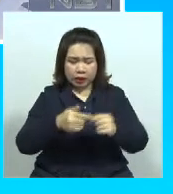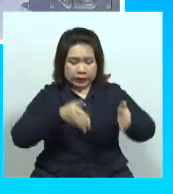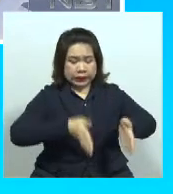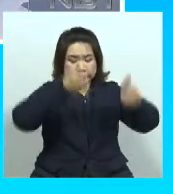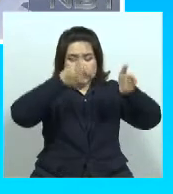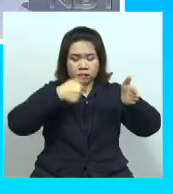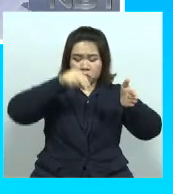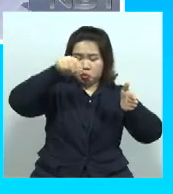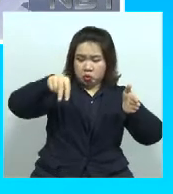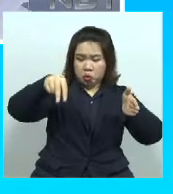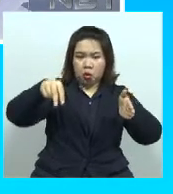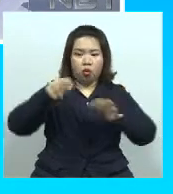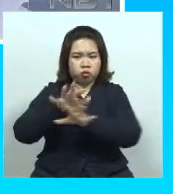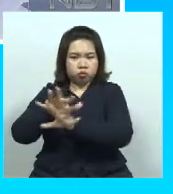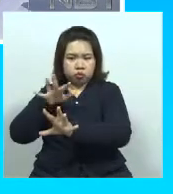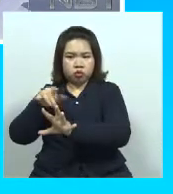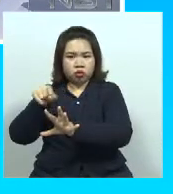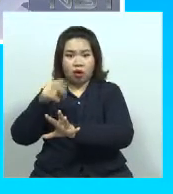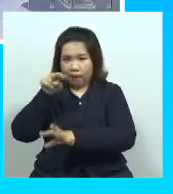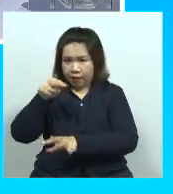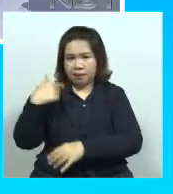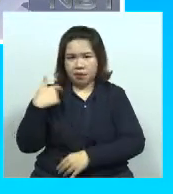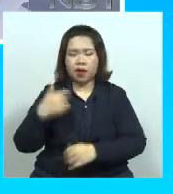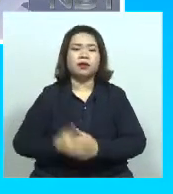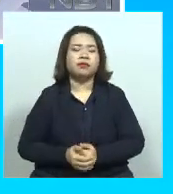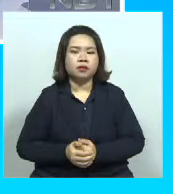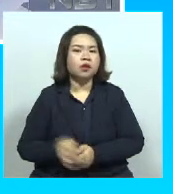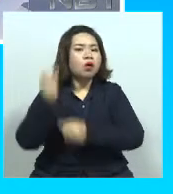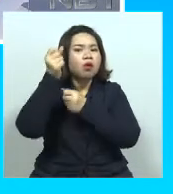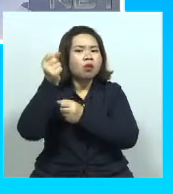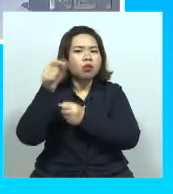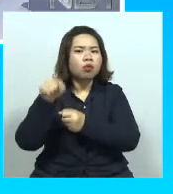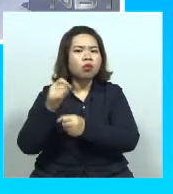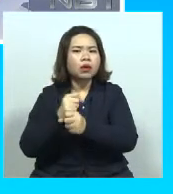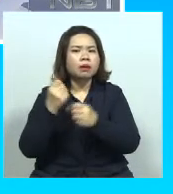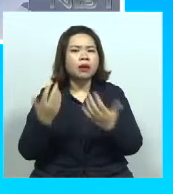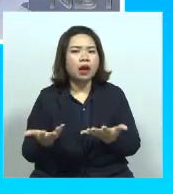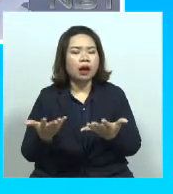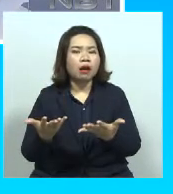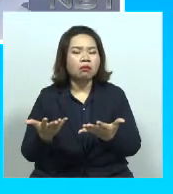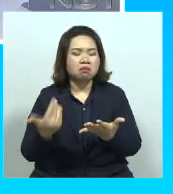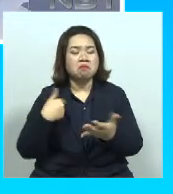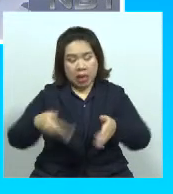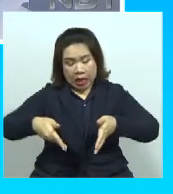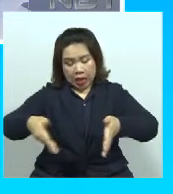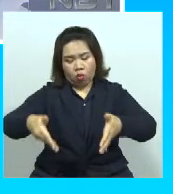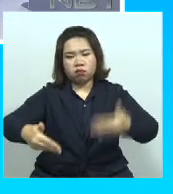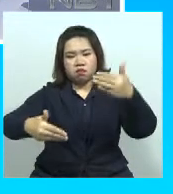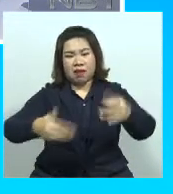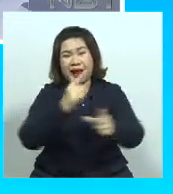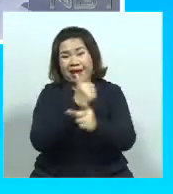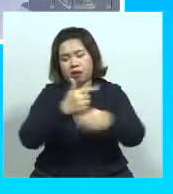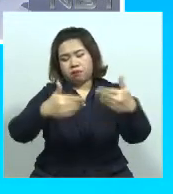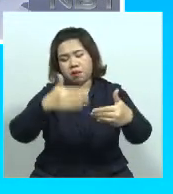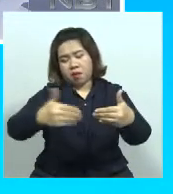ไปก็เห็นผู้ชุมนุมบางส่วนนะครับก็ตอนนี้ก็ผู้ชุมนุมก็ทำการปิดกั้นถนนนะครับรวมทั้งปิดกั้นเส้